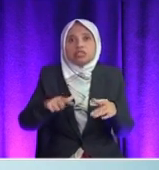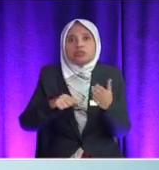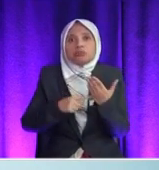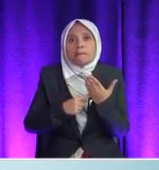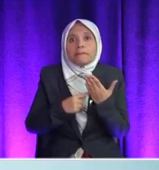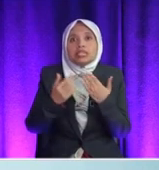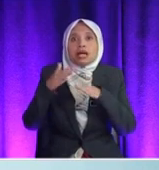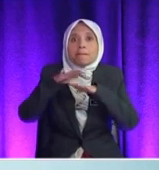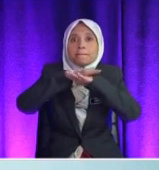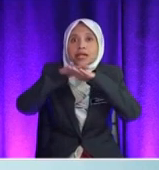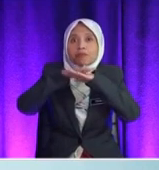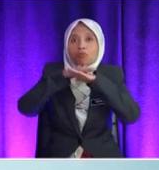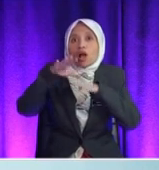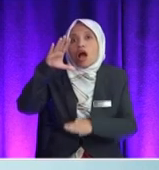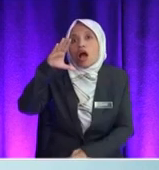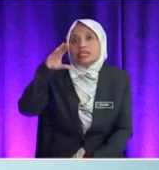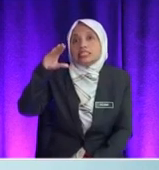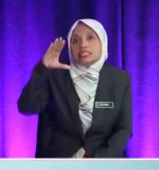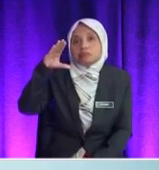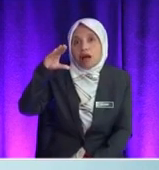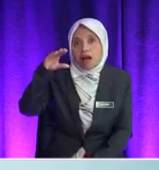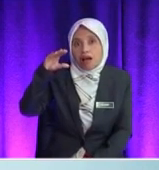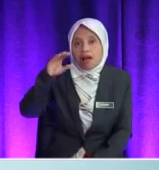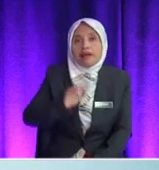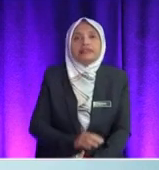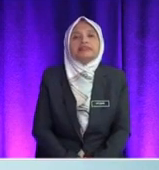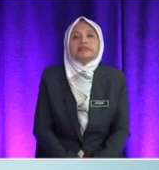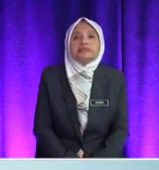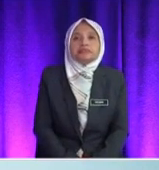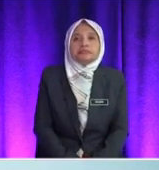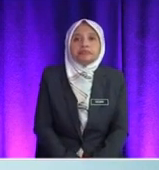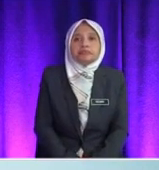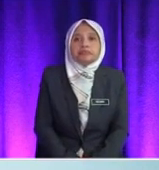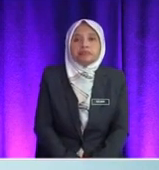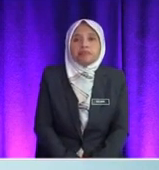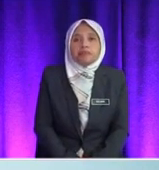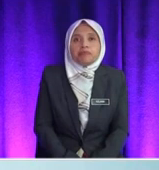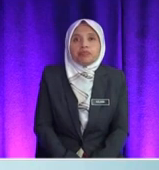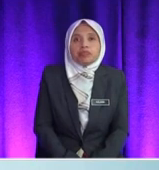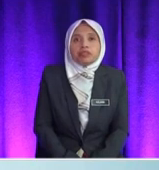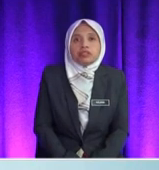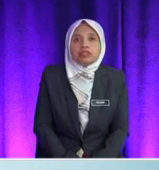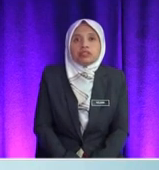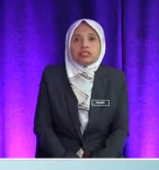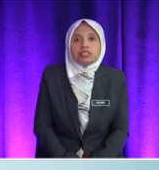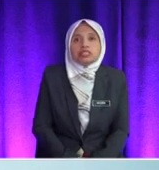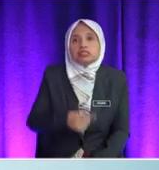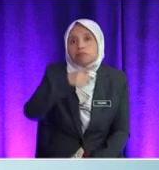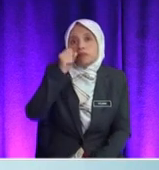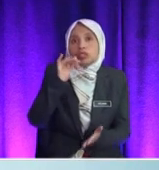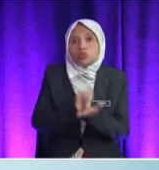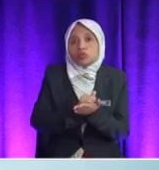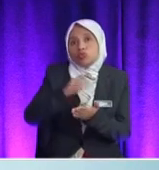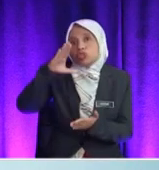permukaan span pemampat rezeki ah tetap Oke kita tujuan disbanding manfaatnya waktu